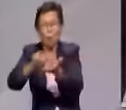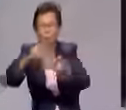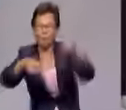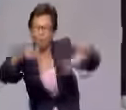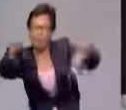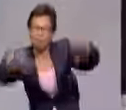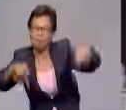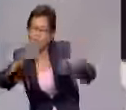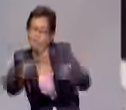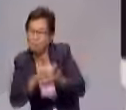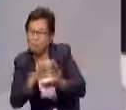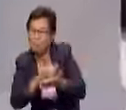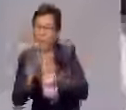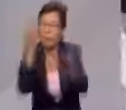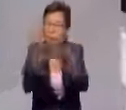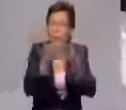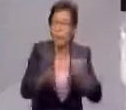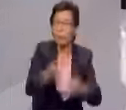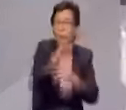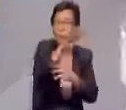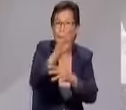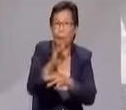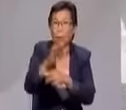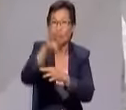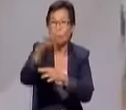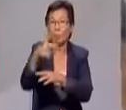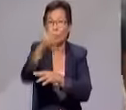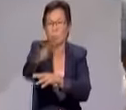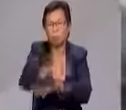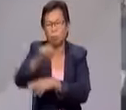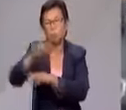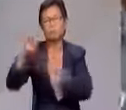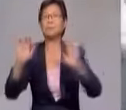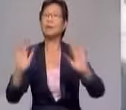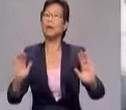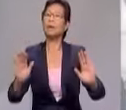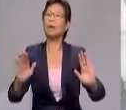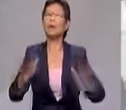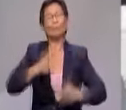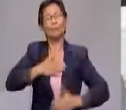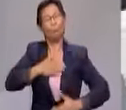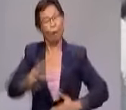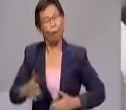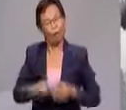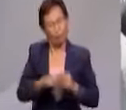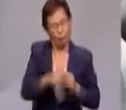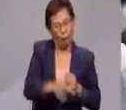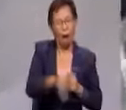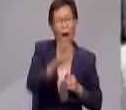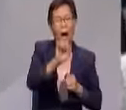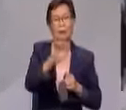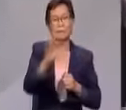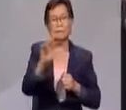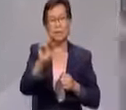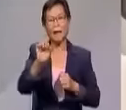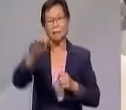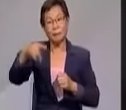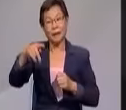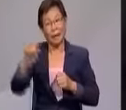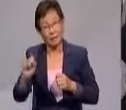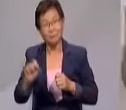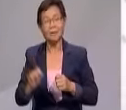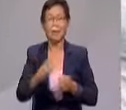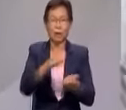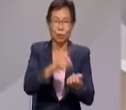tetap berkenaan. Setakat ini hanya 48,000 individu sahaja yang secara sukarela mencarum dengan SKSPS.